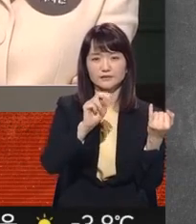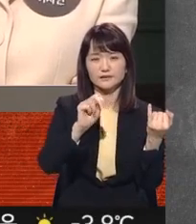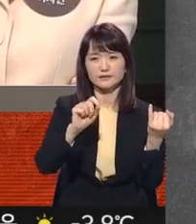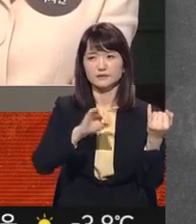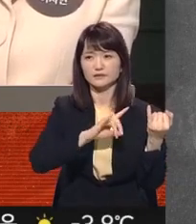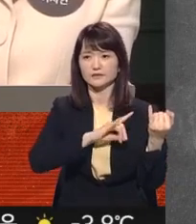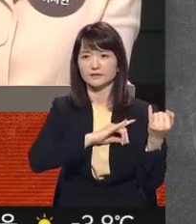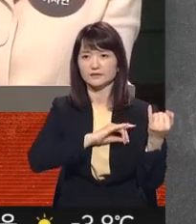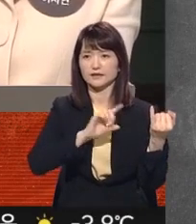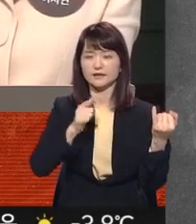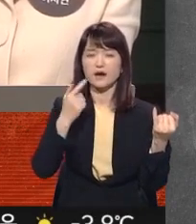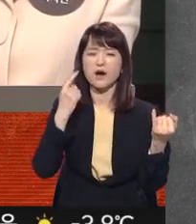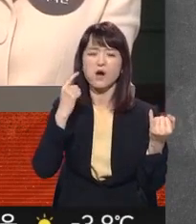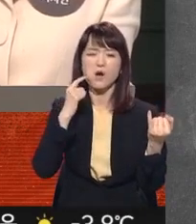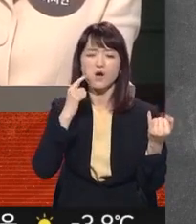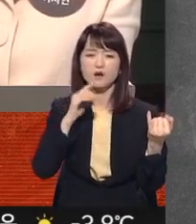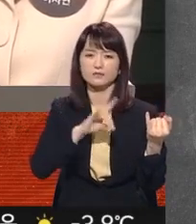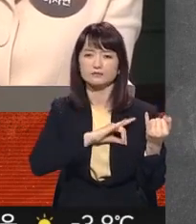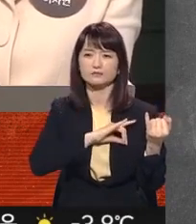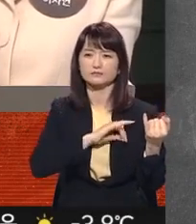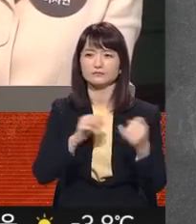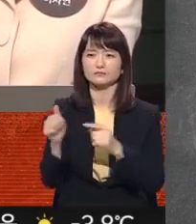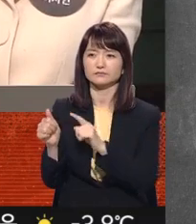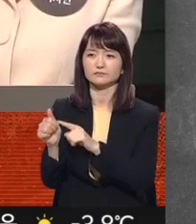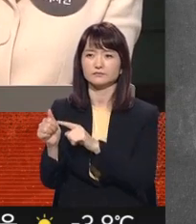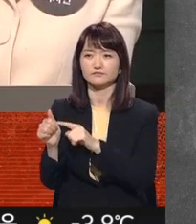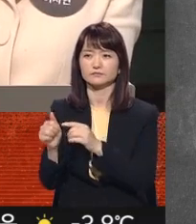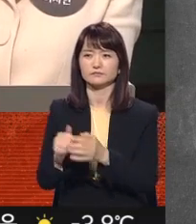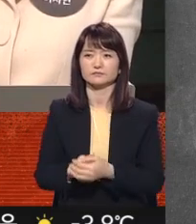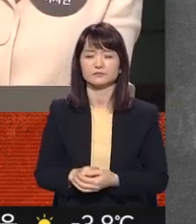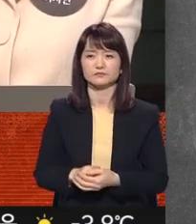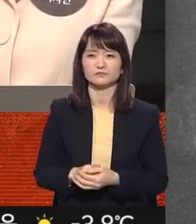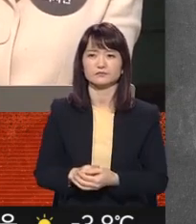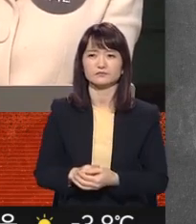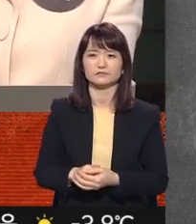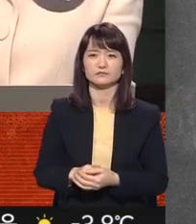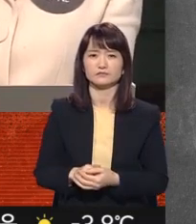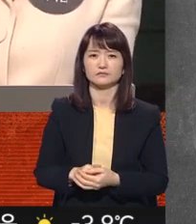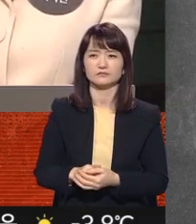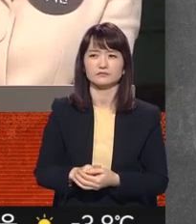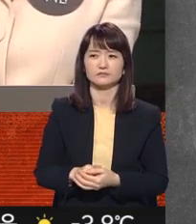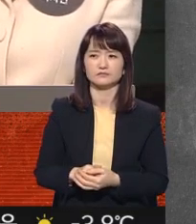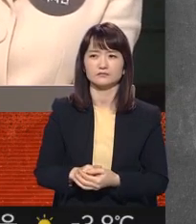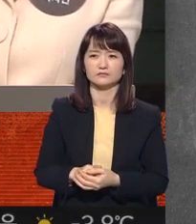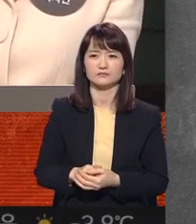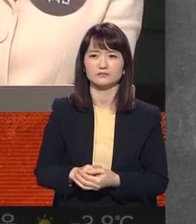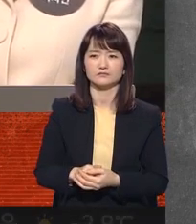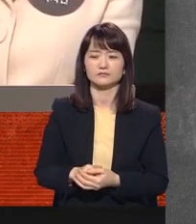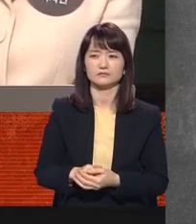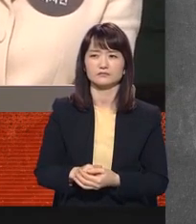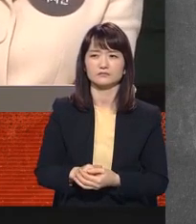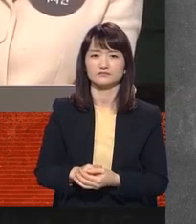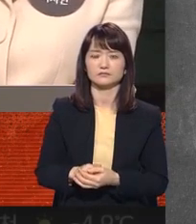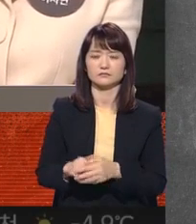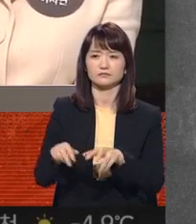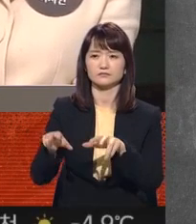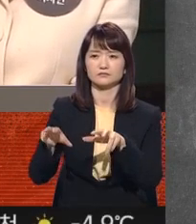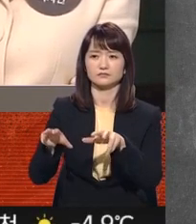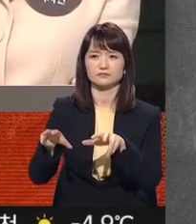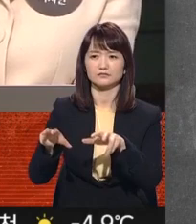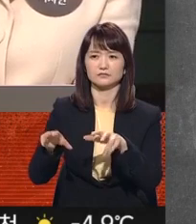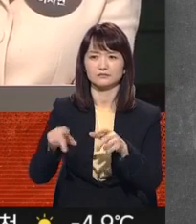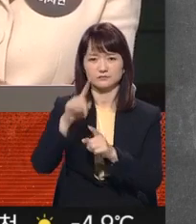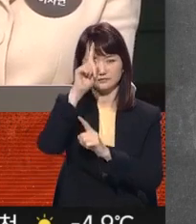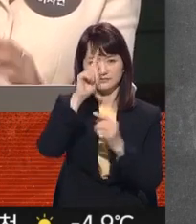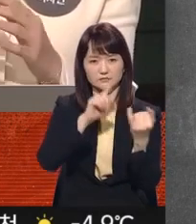사칭 계정이었습니다 그러니까이 남성은 로맨스 스캔을 당한 겁니다 그런데도이 남성은 지금까지도요 그게